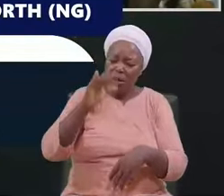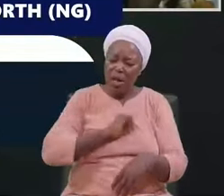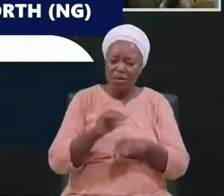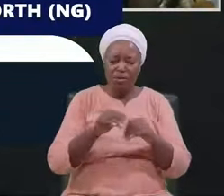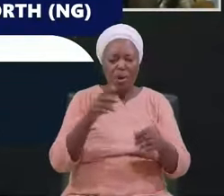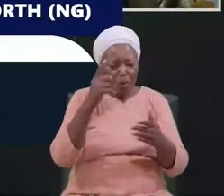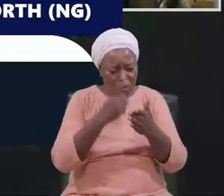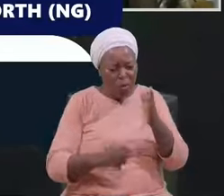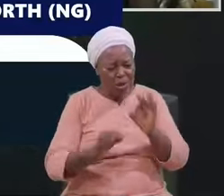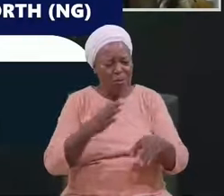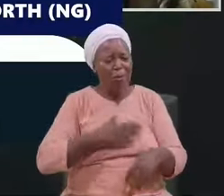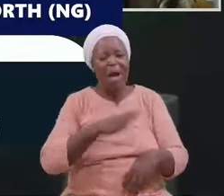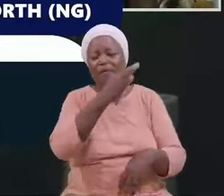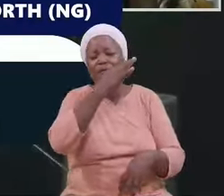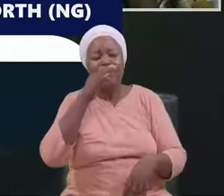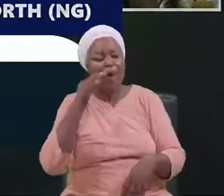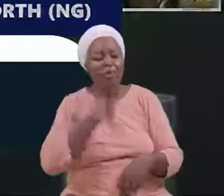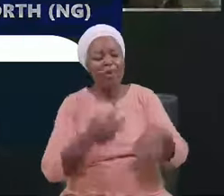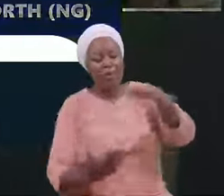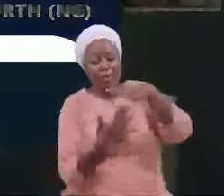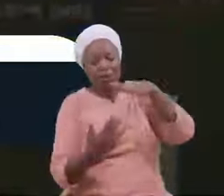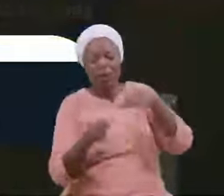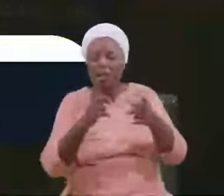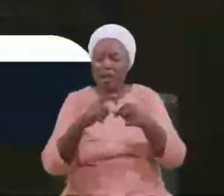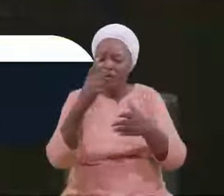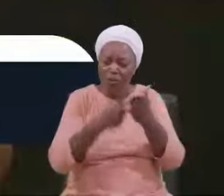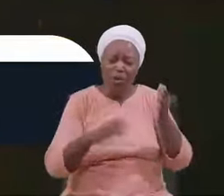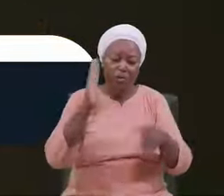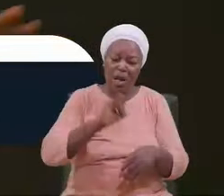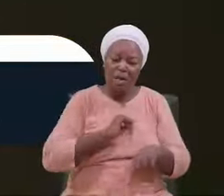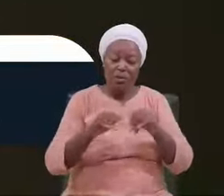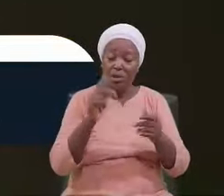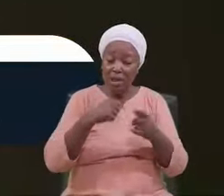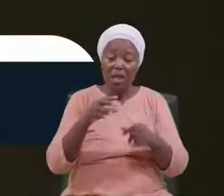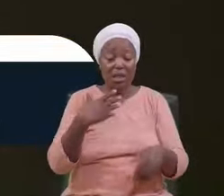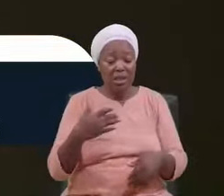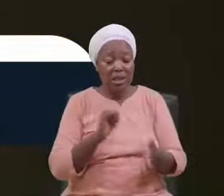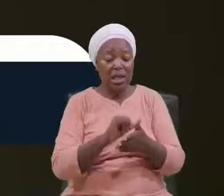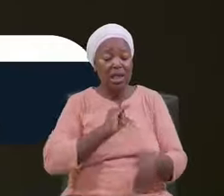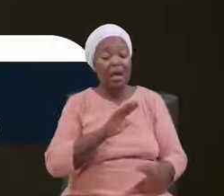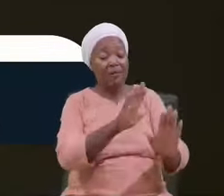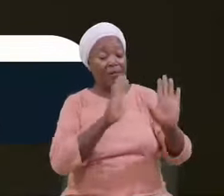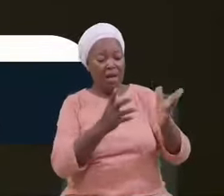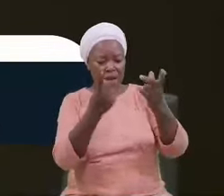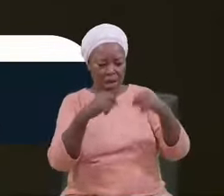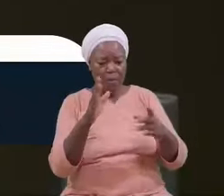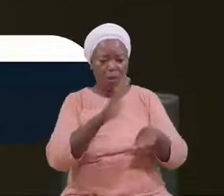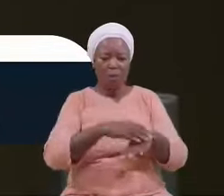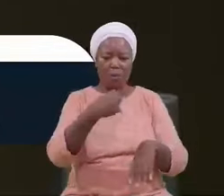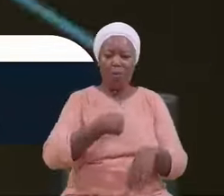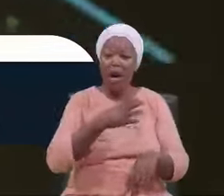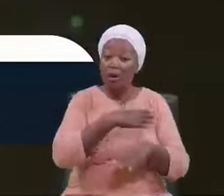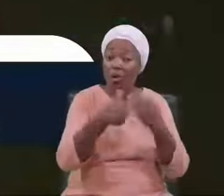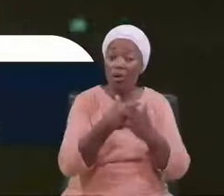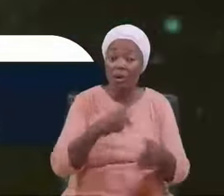brûlé, qu'est-ce que je ferai? Et que ce que je craignais m'est arrivé. Et toutes les fois, lorsque ses amis